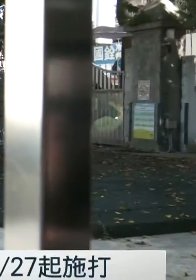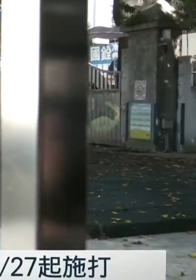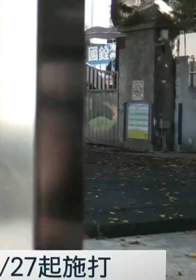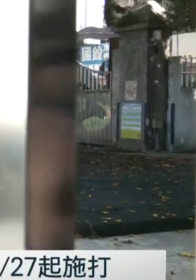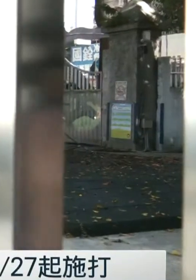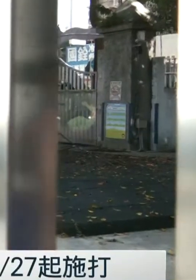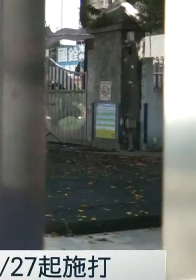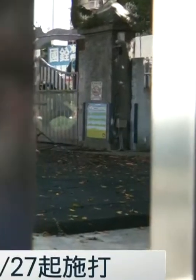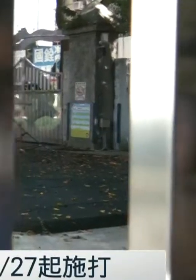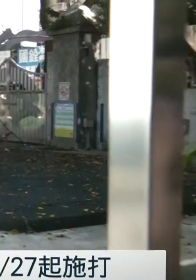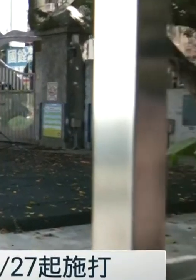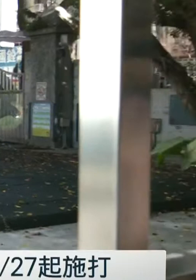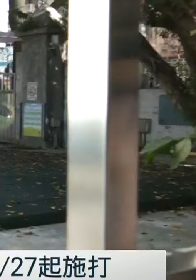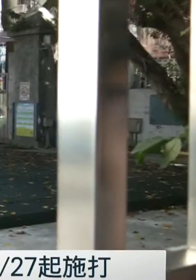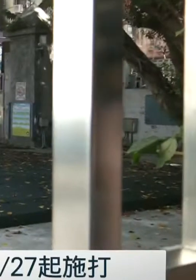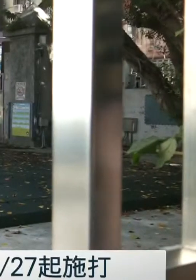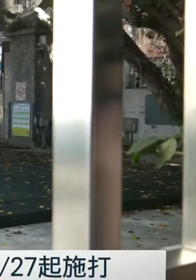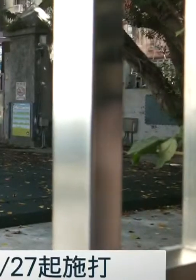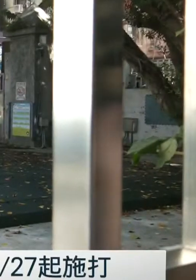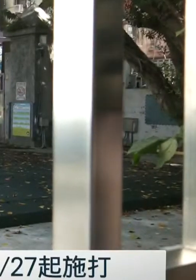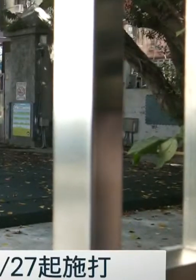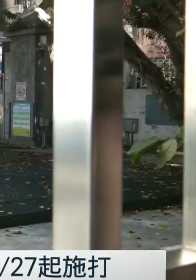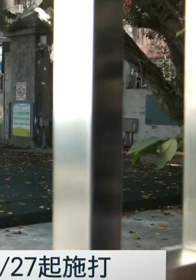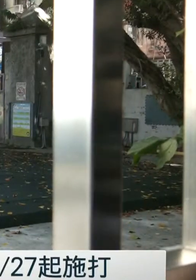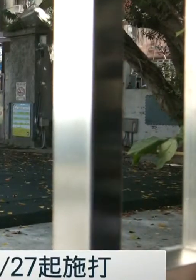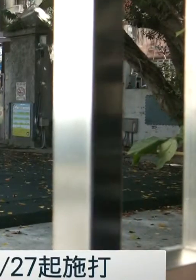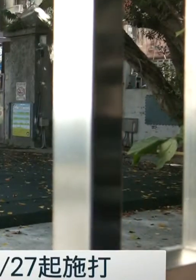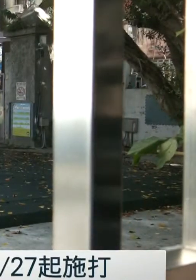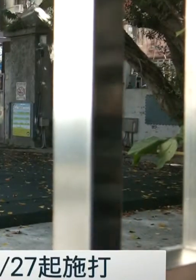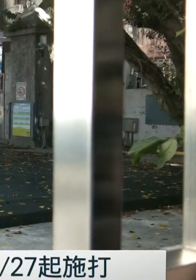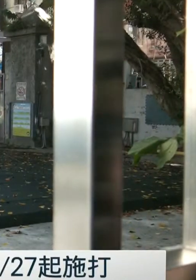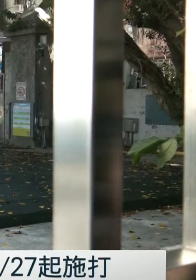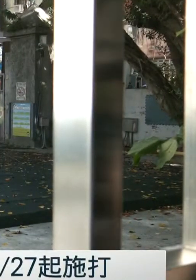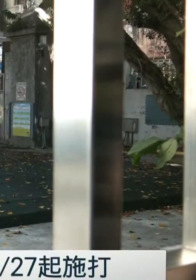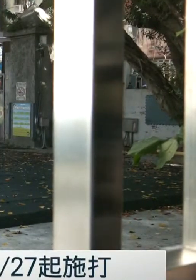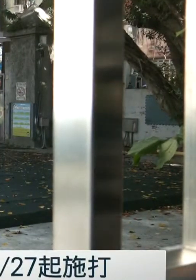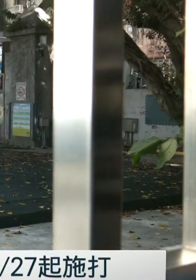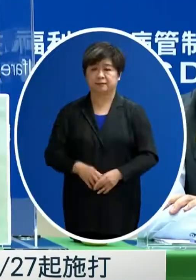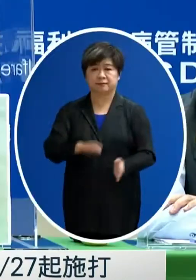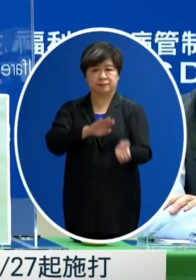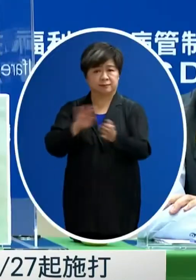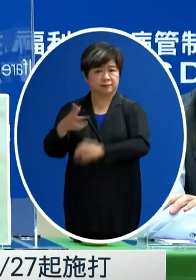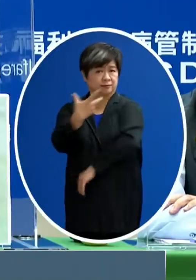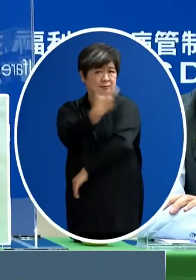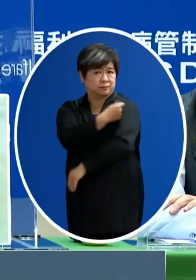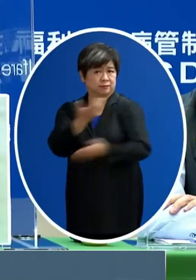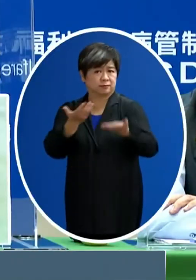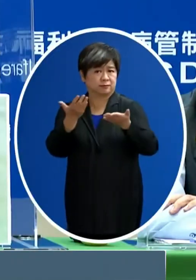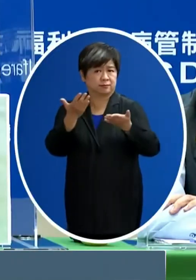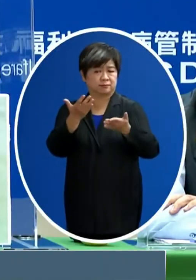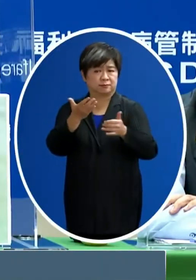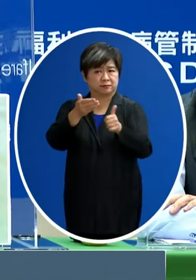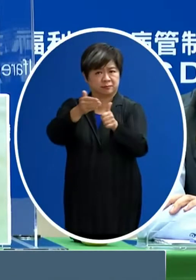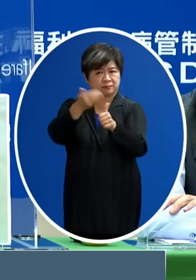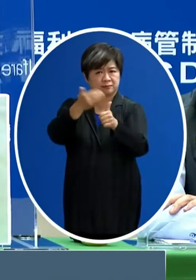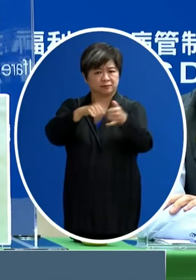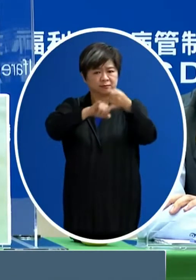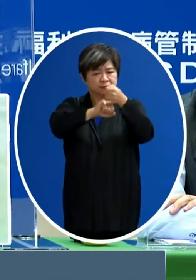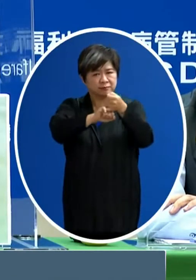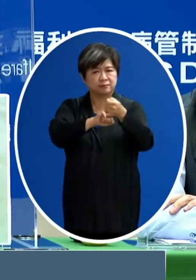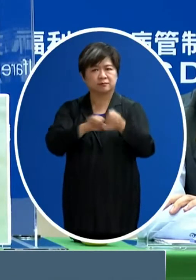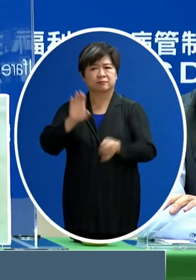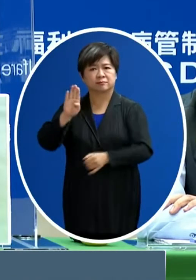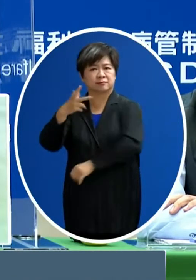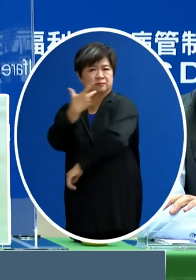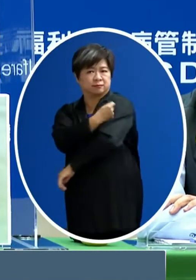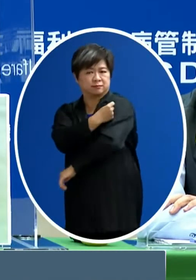中心也对第九期高端疫苗更改施打时程做出说明。 第九期的开放 BNT 跟